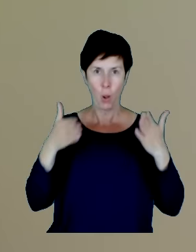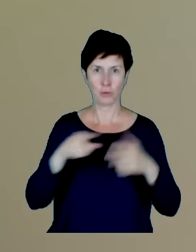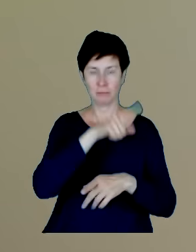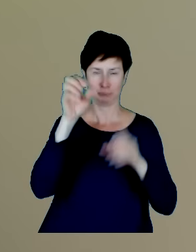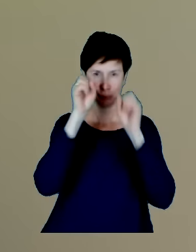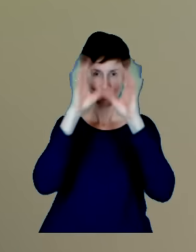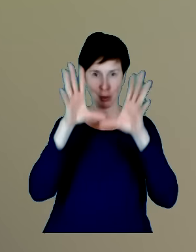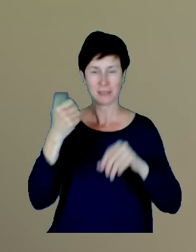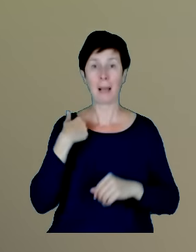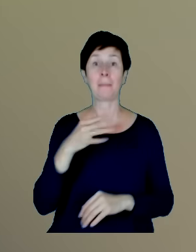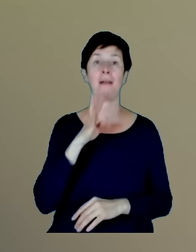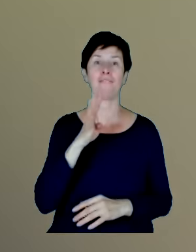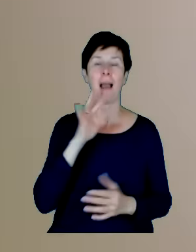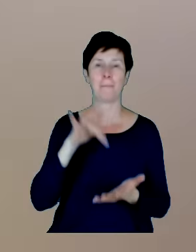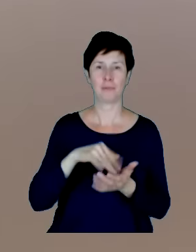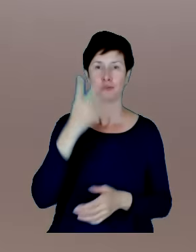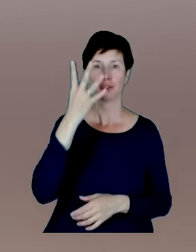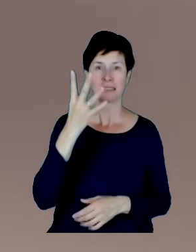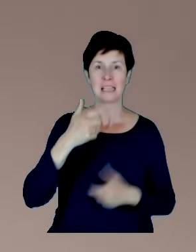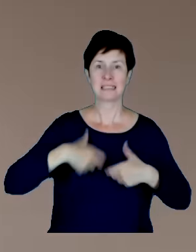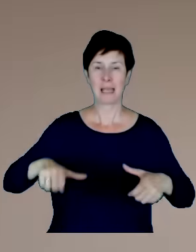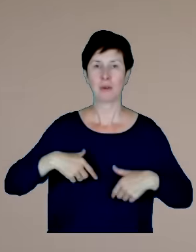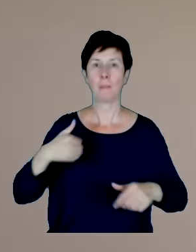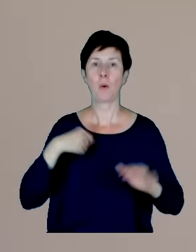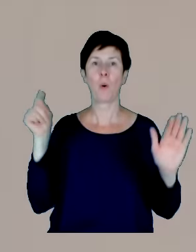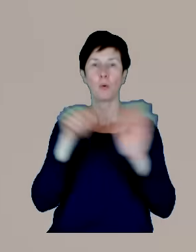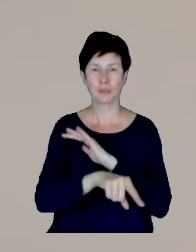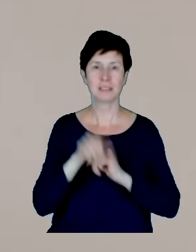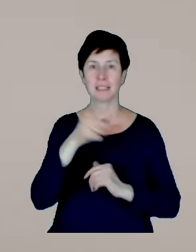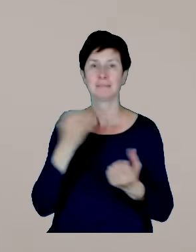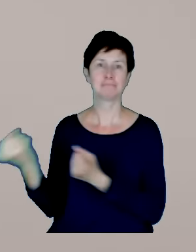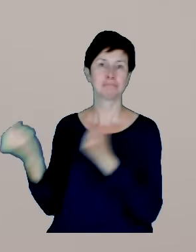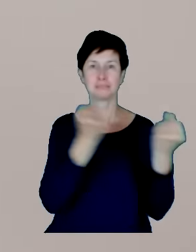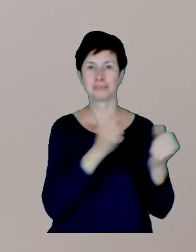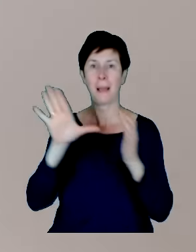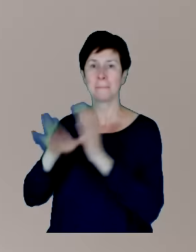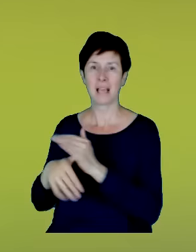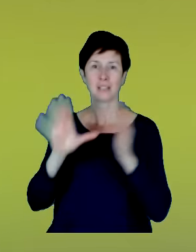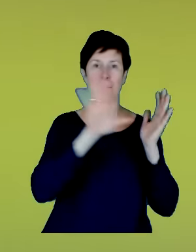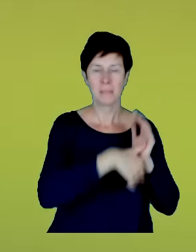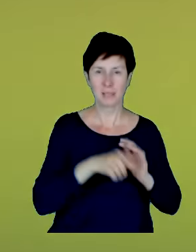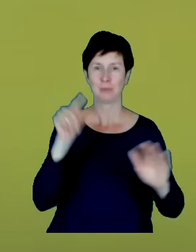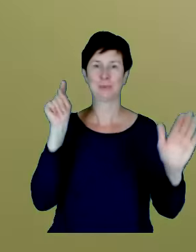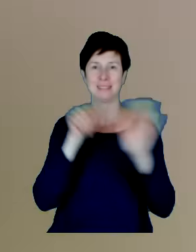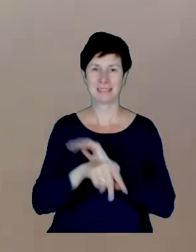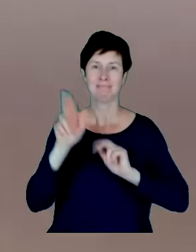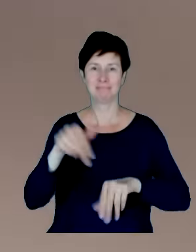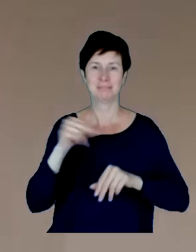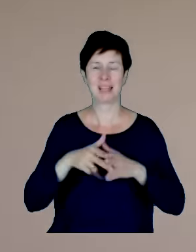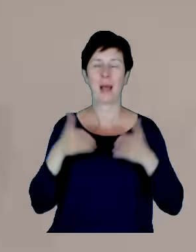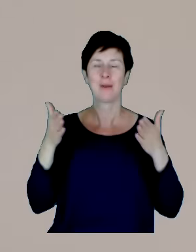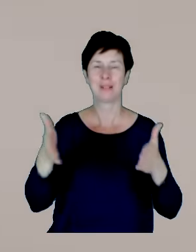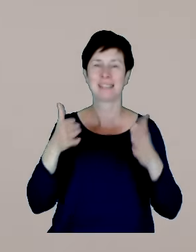się w Stanach Zjednoczonych cztery zebry uciekły podczas transportu ze Stanów Waszyngton do Montany i jak to zebry beztrosko biegały po ulicach jak